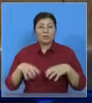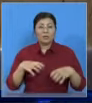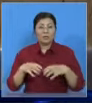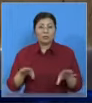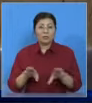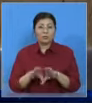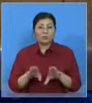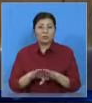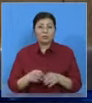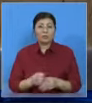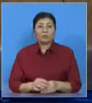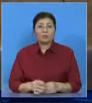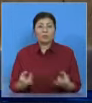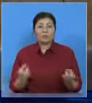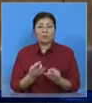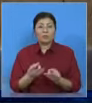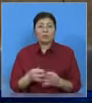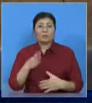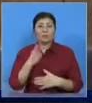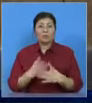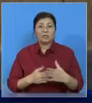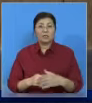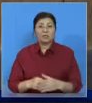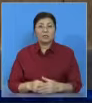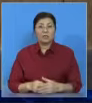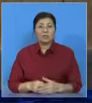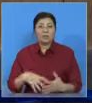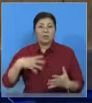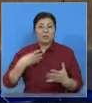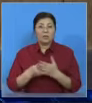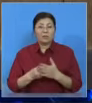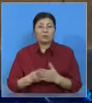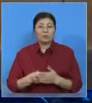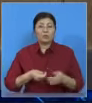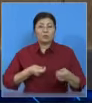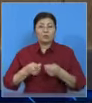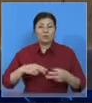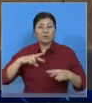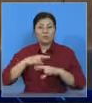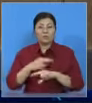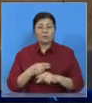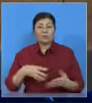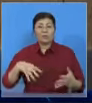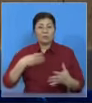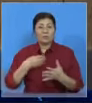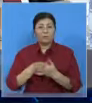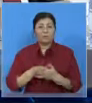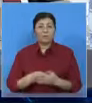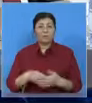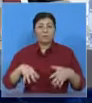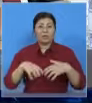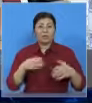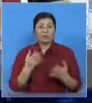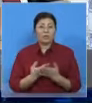государства. О том, что необходимо делить понятие управленческой ошибки и понятие коррупции.